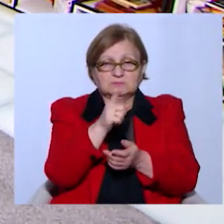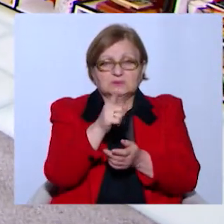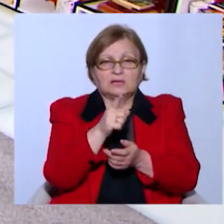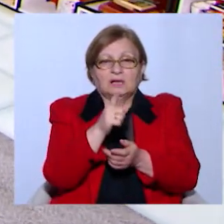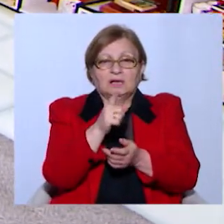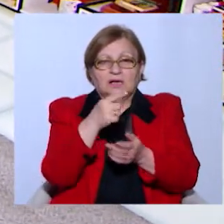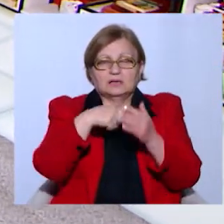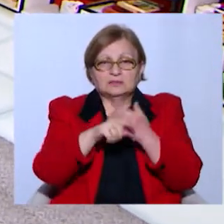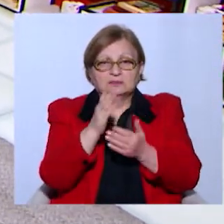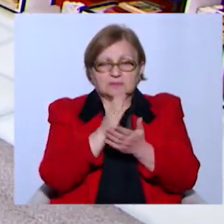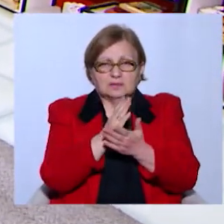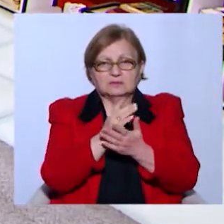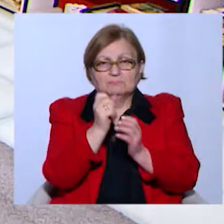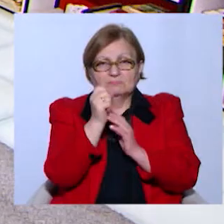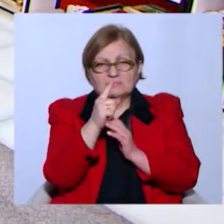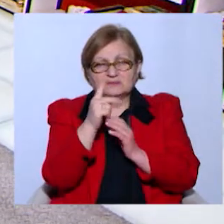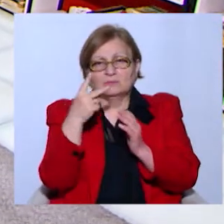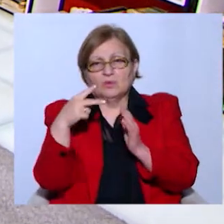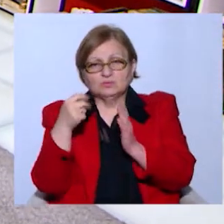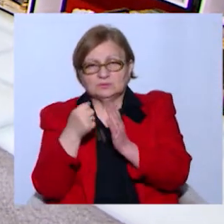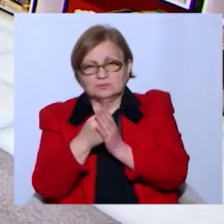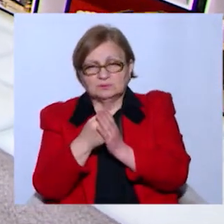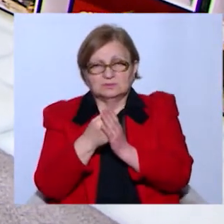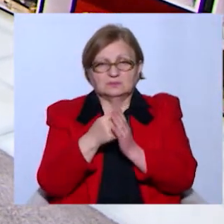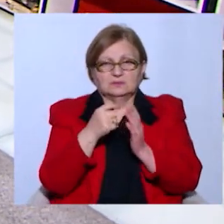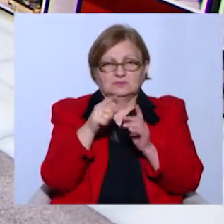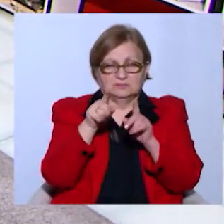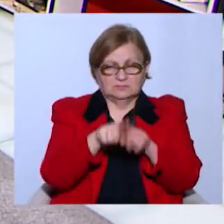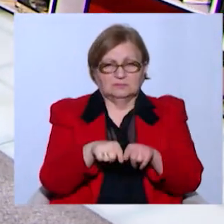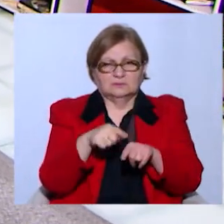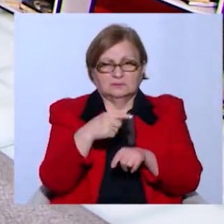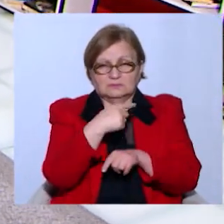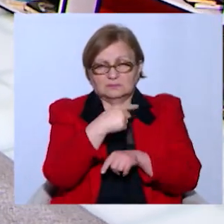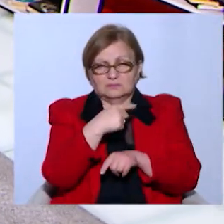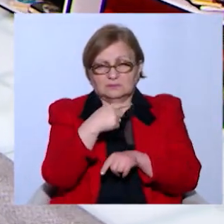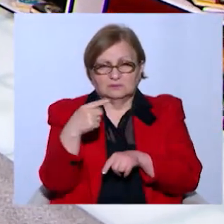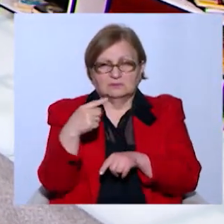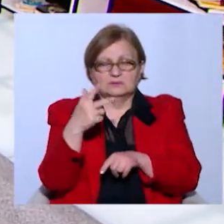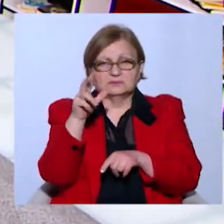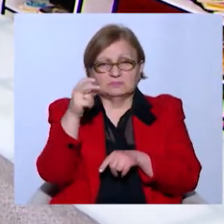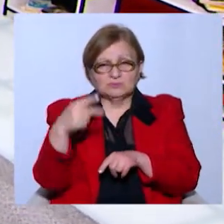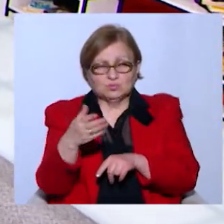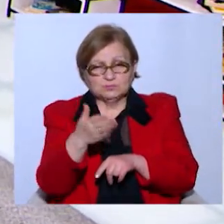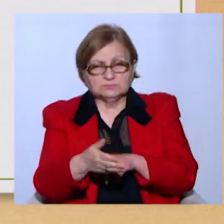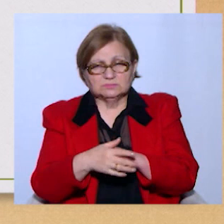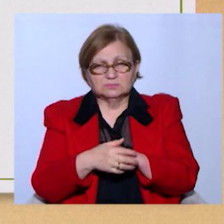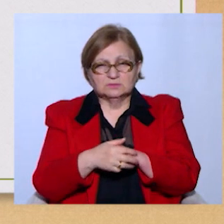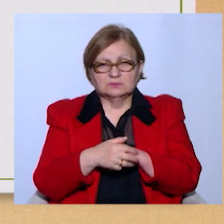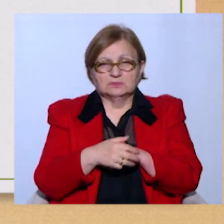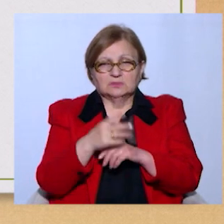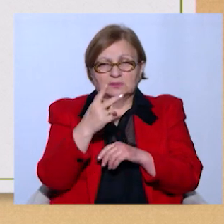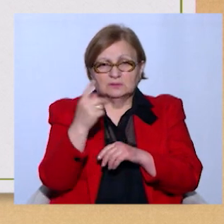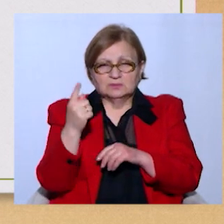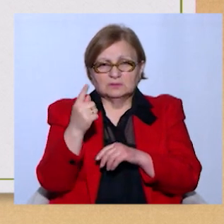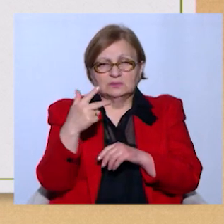არის, შემდეგ მე-11-დან მე-20-მდე წევრების ჯამი, ანუ ესოც მინუს ეს 10 ეს 300-ია და